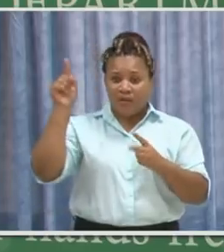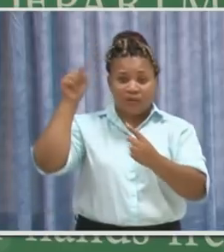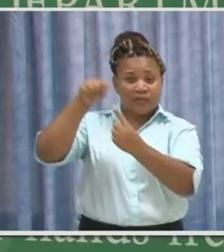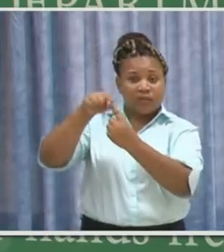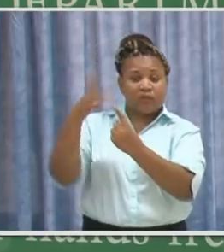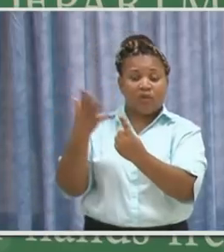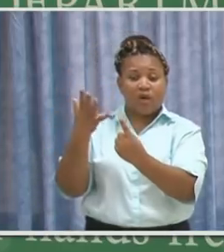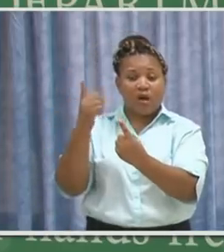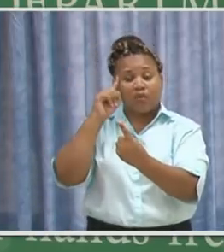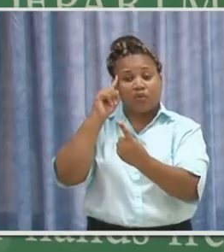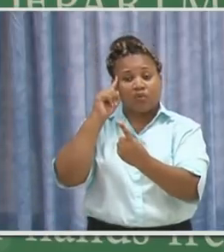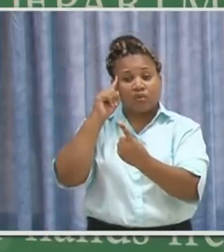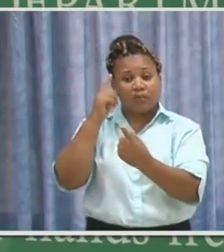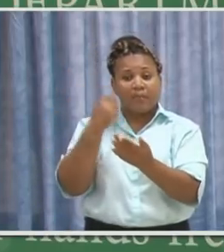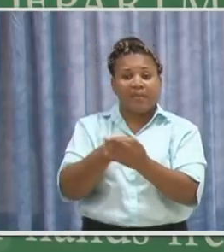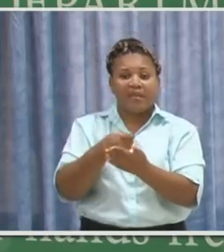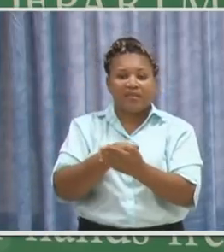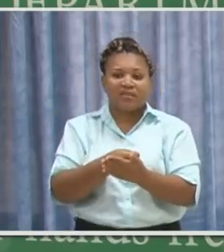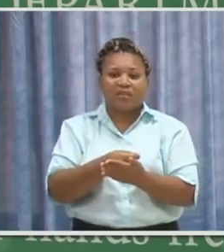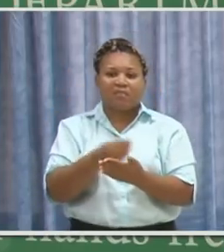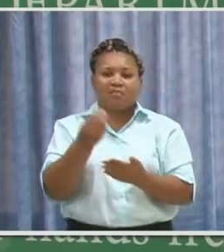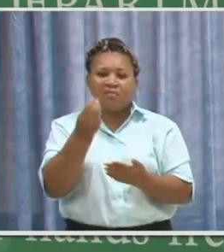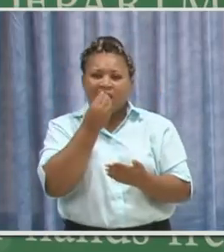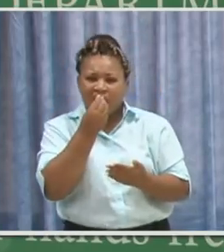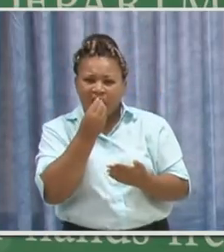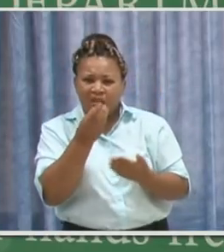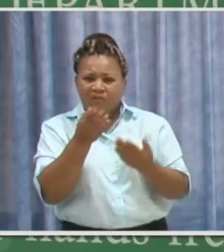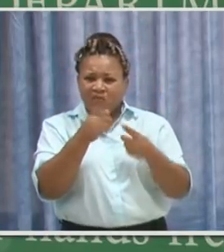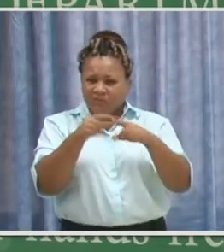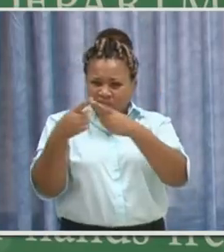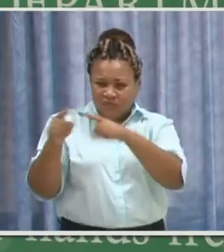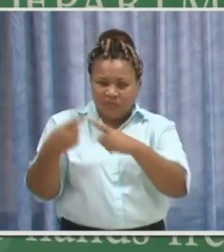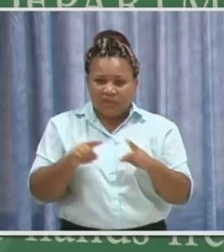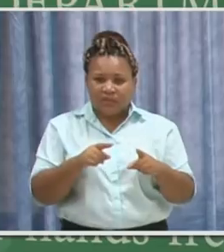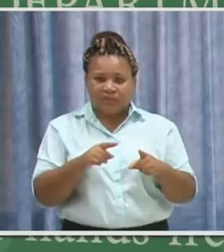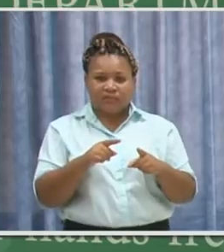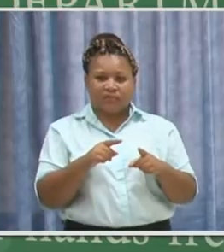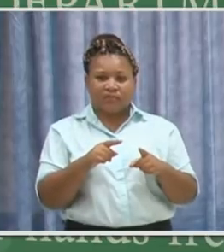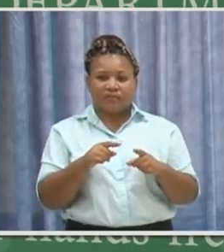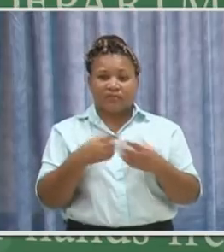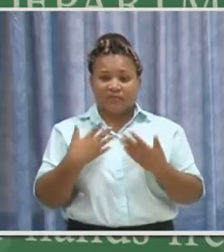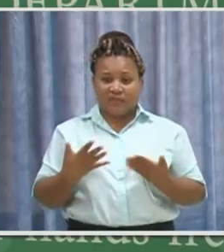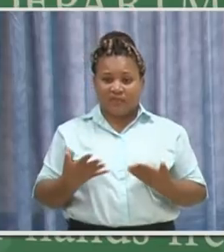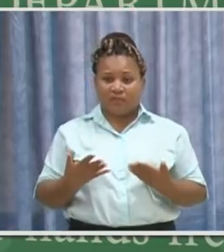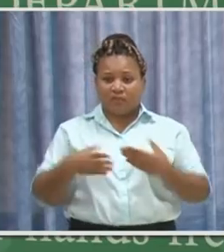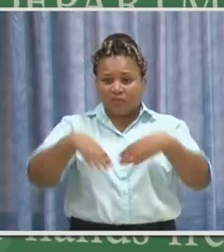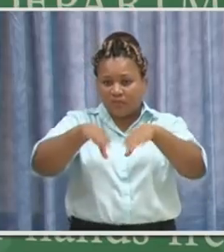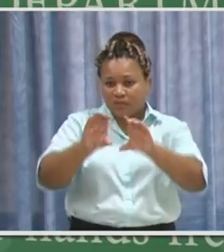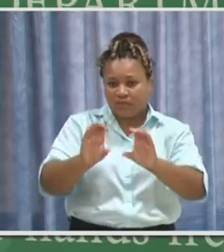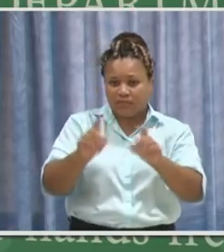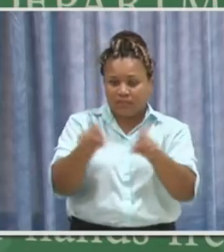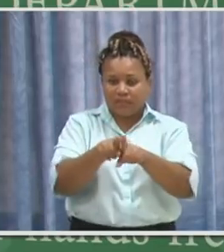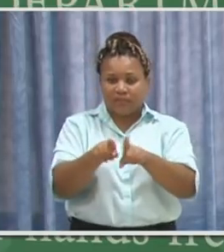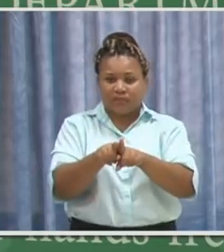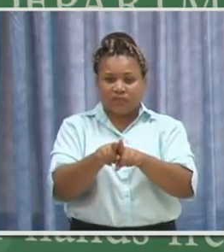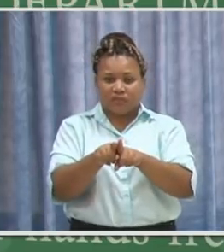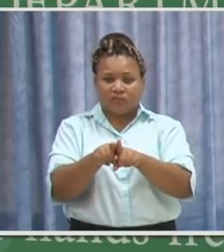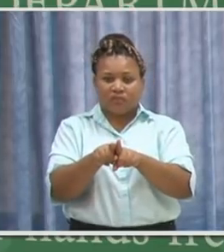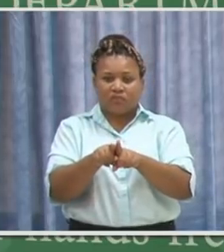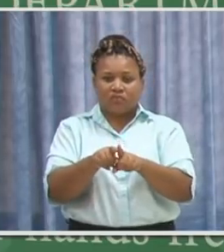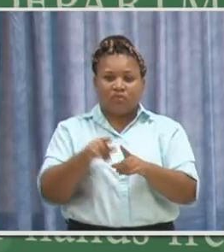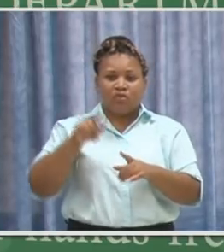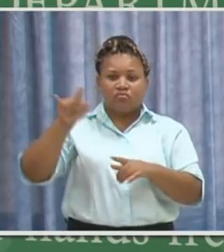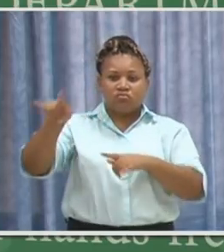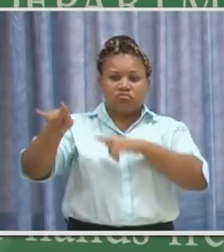recommencer votre circulation. Mais nous pouvons prendre un abandon of caution, même si nous pouvons maintenir nos activités commerciales, nous pouvons garder de façon